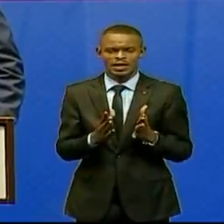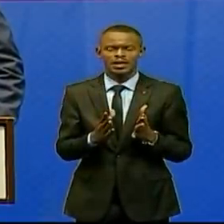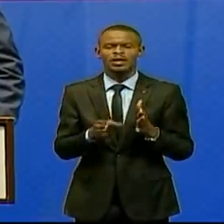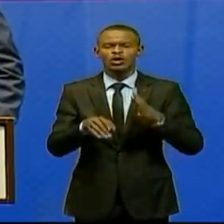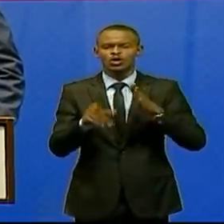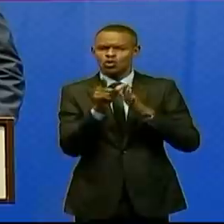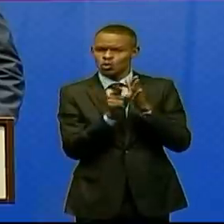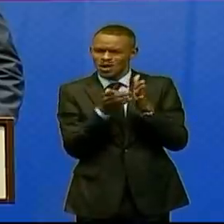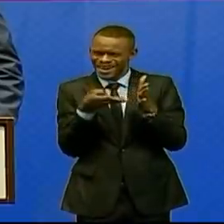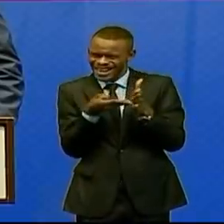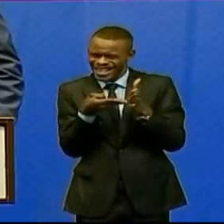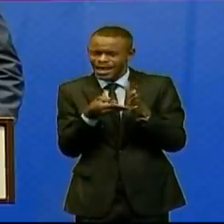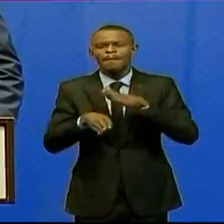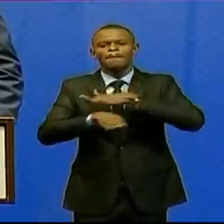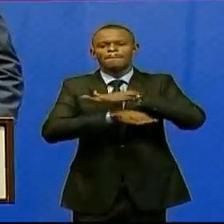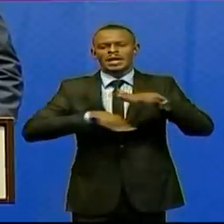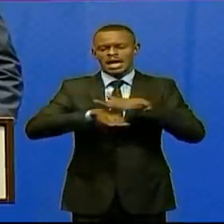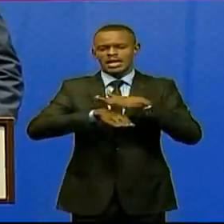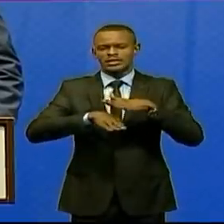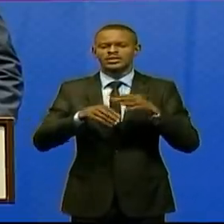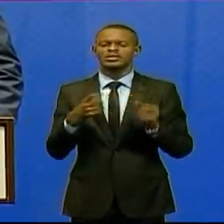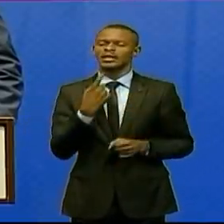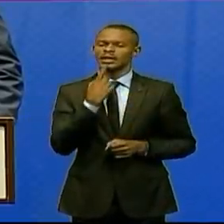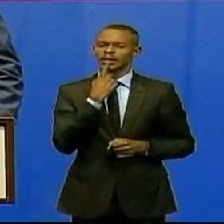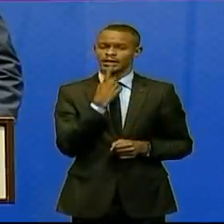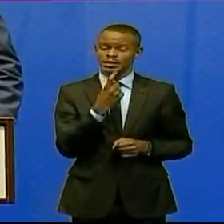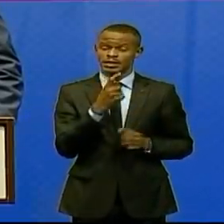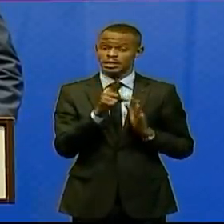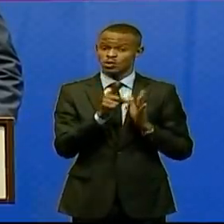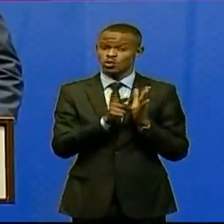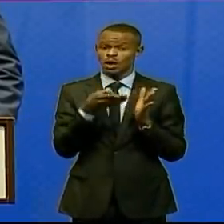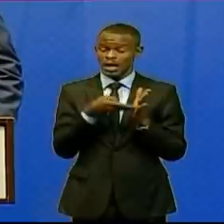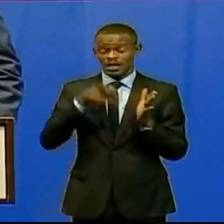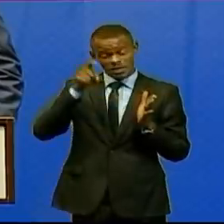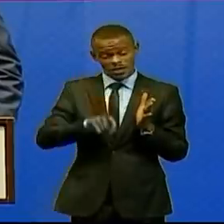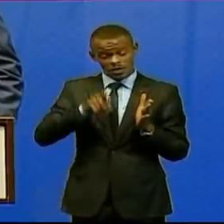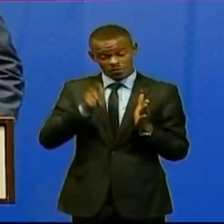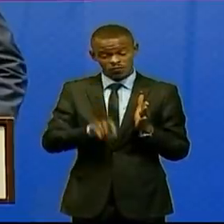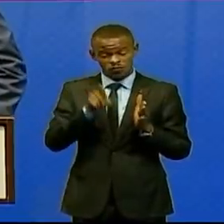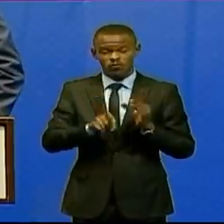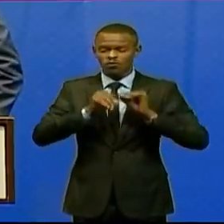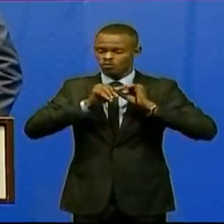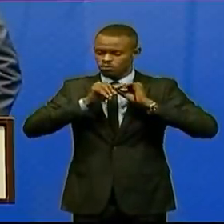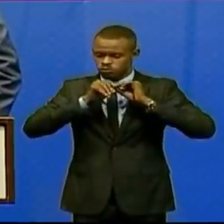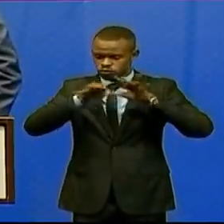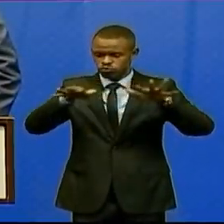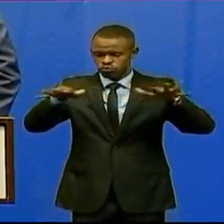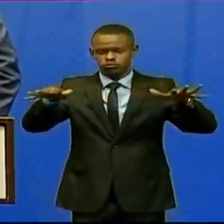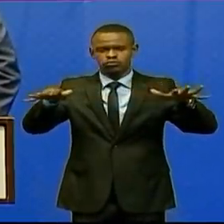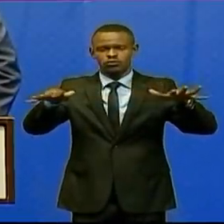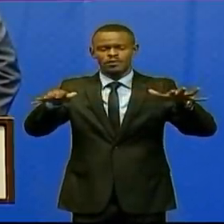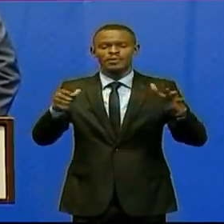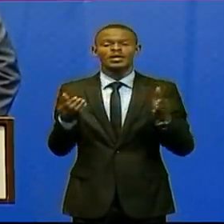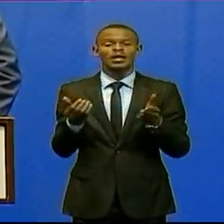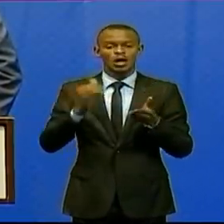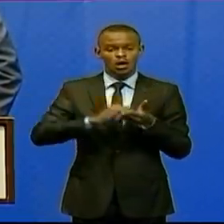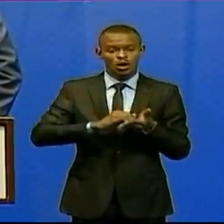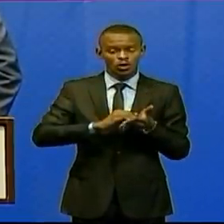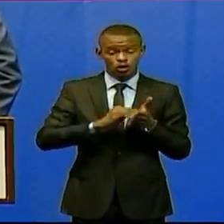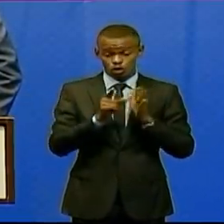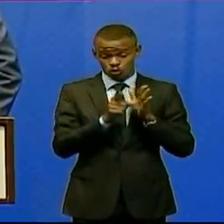L'un des grands défis de la vulgarisation et la sensibilisation demeure l'approbation des opportunités offertes par la